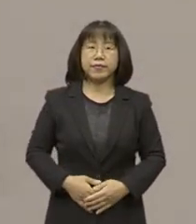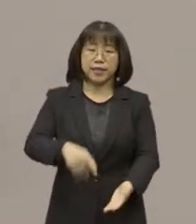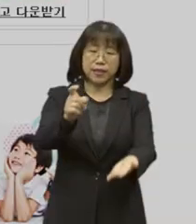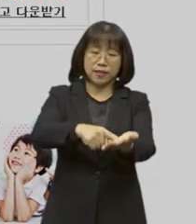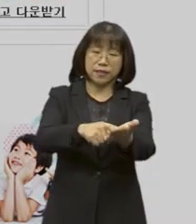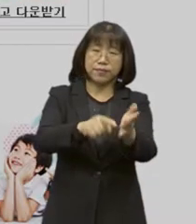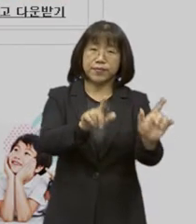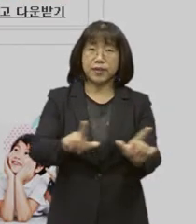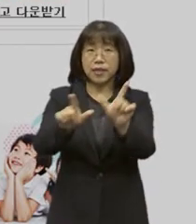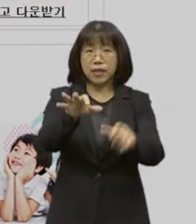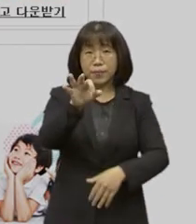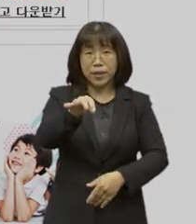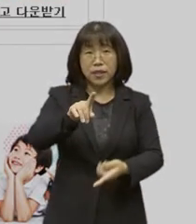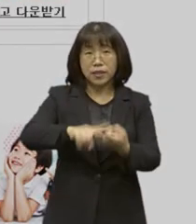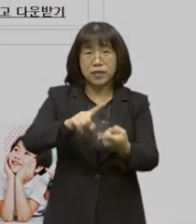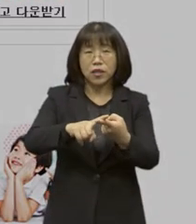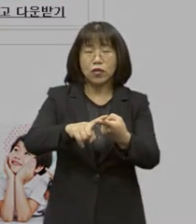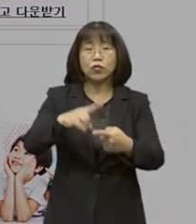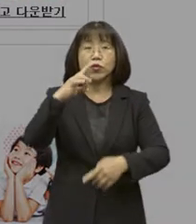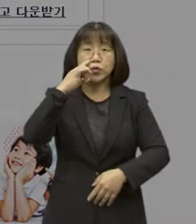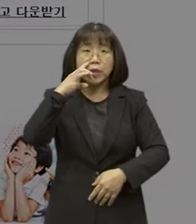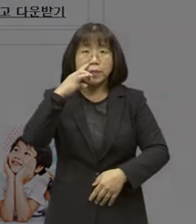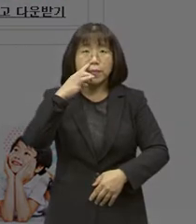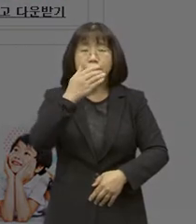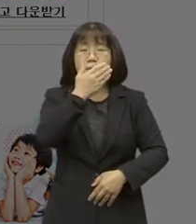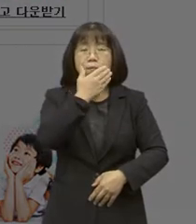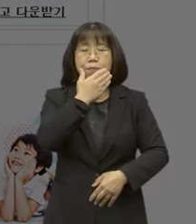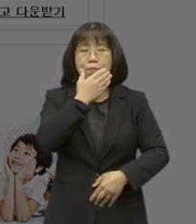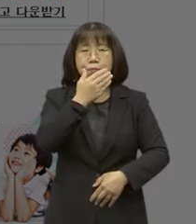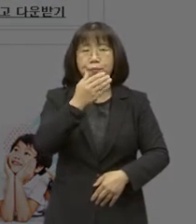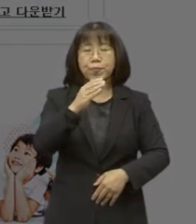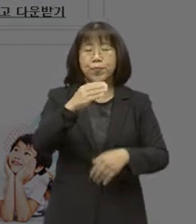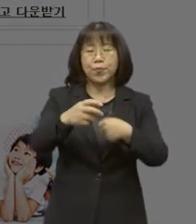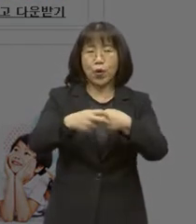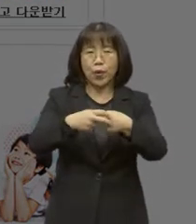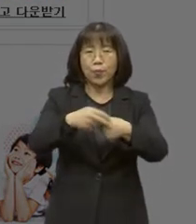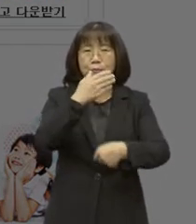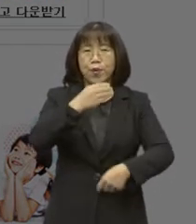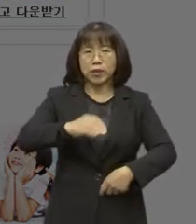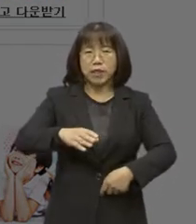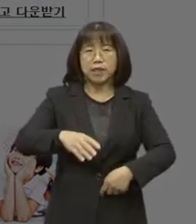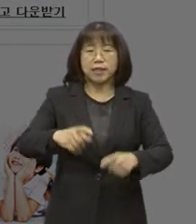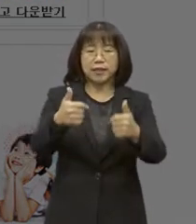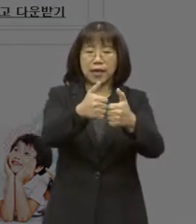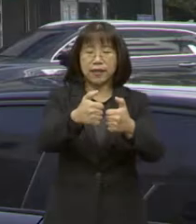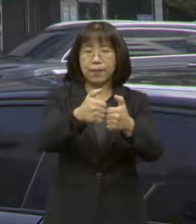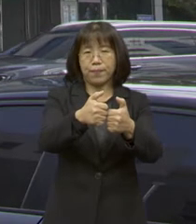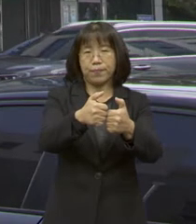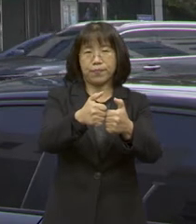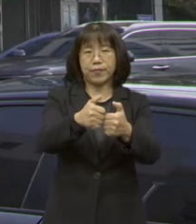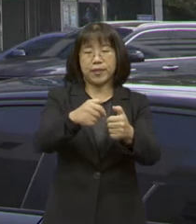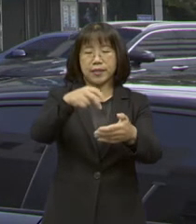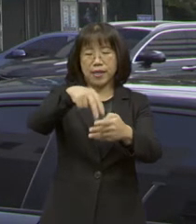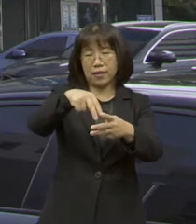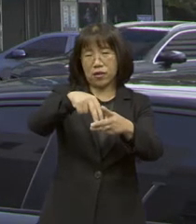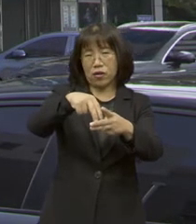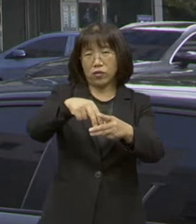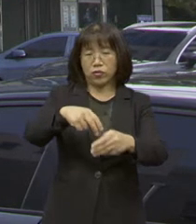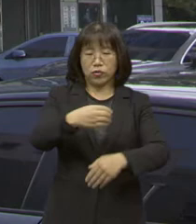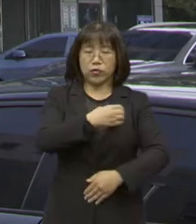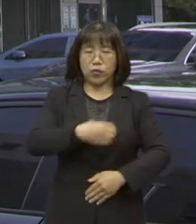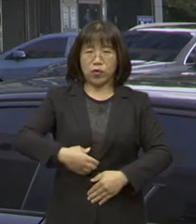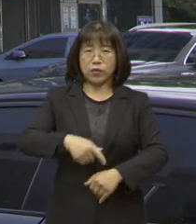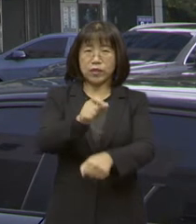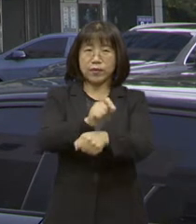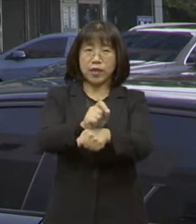100만 원입니다. 긴급 생계비에 대한 자세한 사항은 보건복지상담센터 또는 강서구청